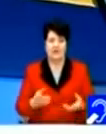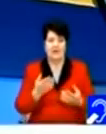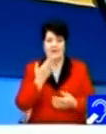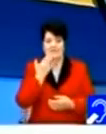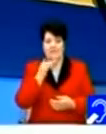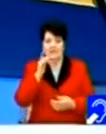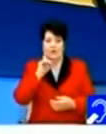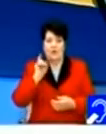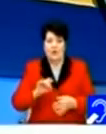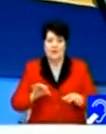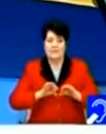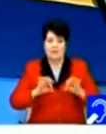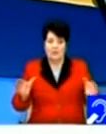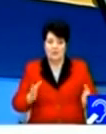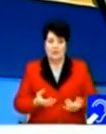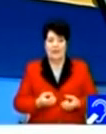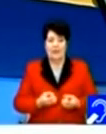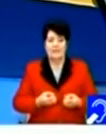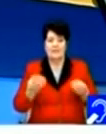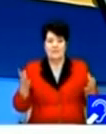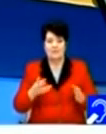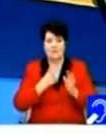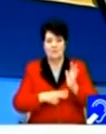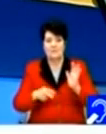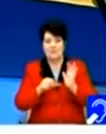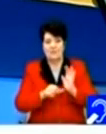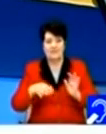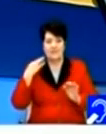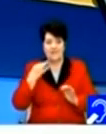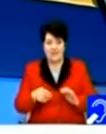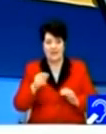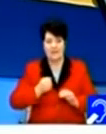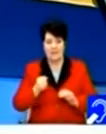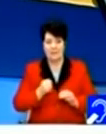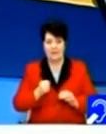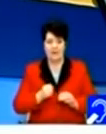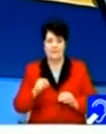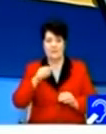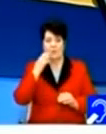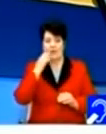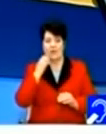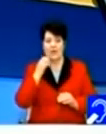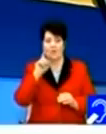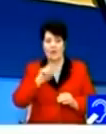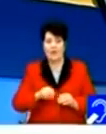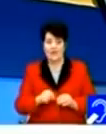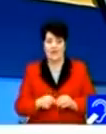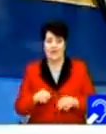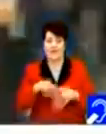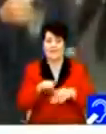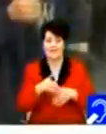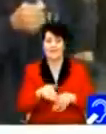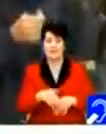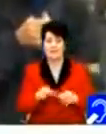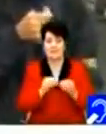Naționaliștii din Ucraina au sărbătorit ieri ziua apărătorilor și 76 de ani de la crearea armatei insurgente ucrainene. La demonstrație a